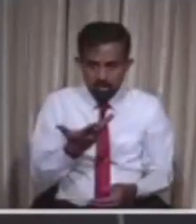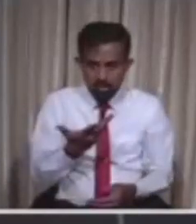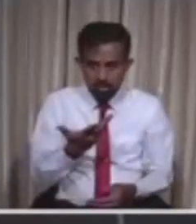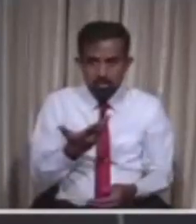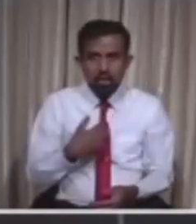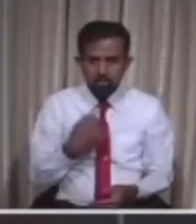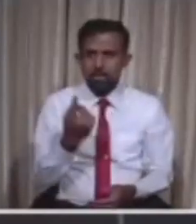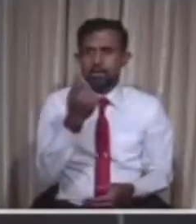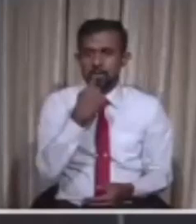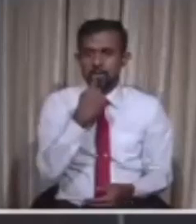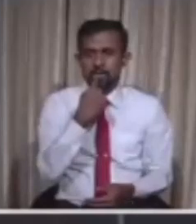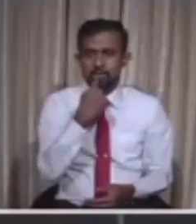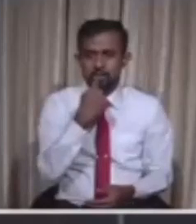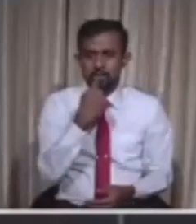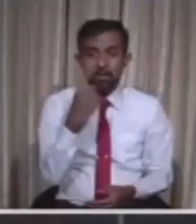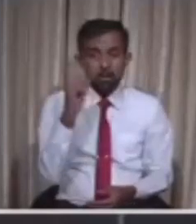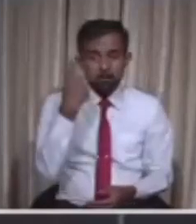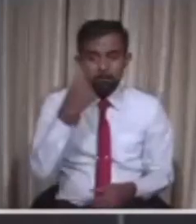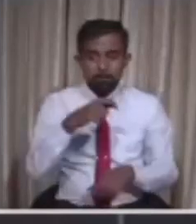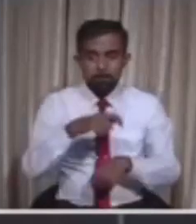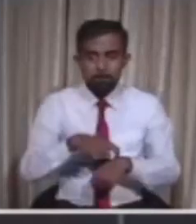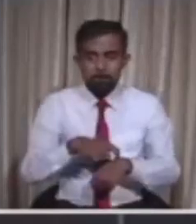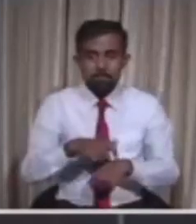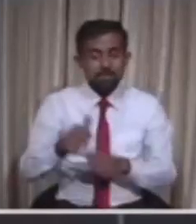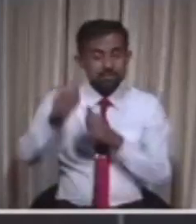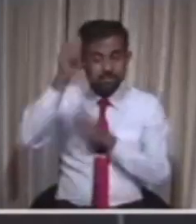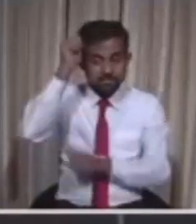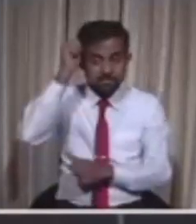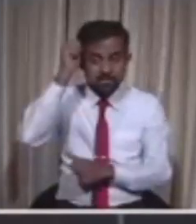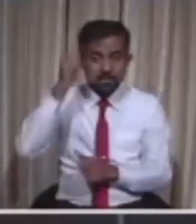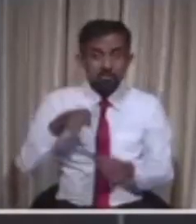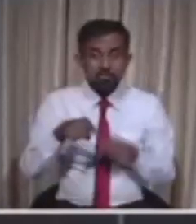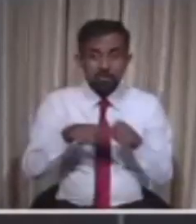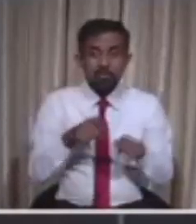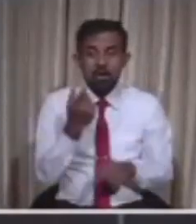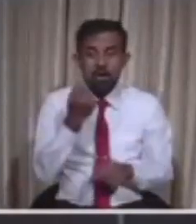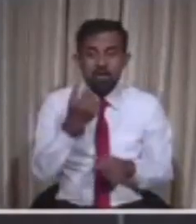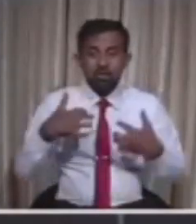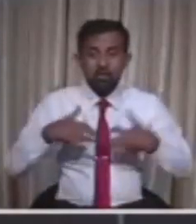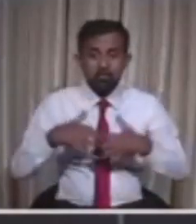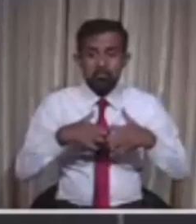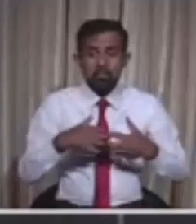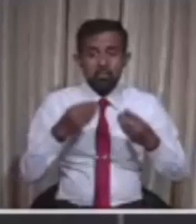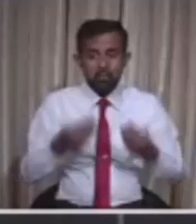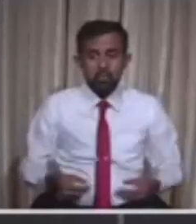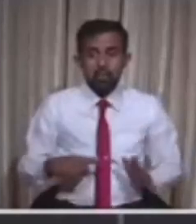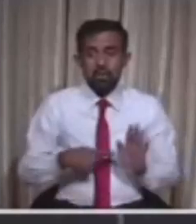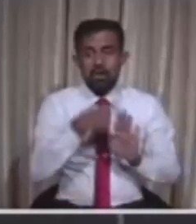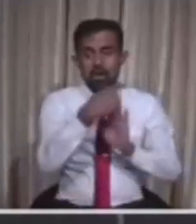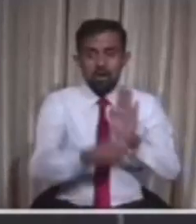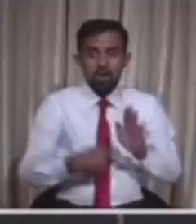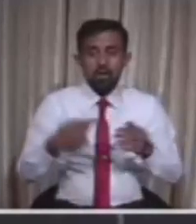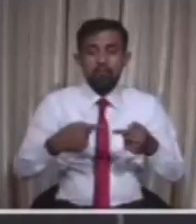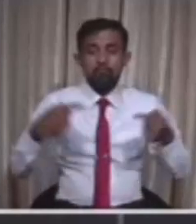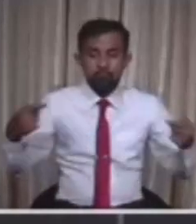අපිට කියන්න ප්‍රථම අවස්ථාවේ මං හිතන්නේ ඉතිහාසයේ මෙවැනි ආර්ථික අර්බුදයක වැටිලා ඉන්න රටක